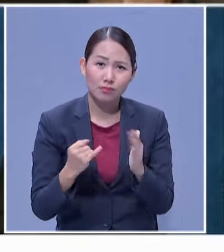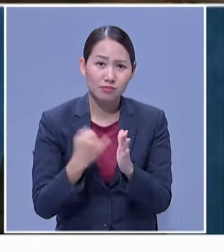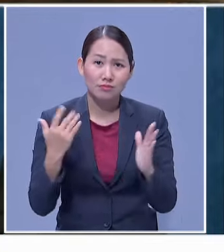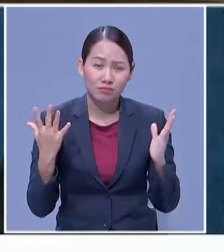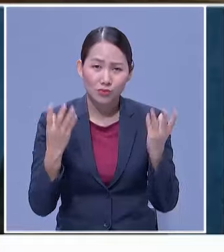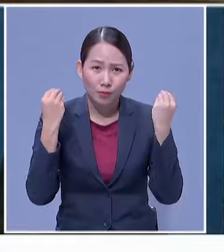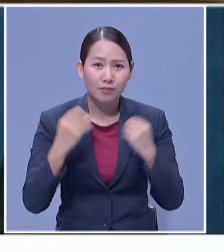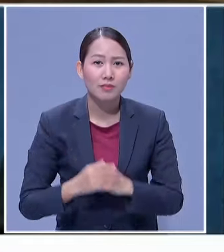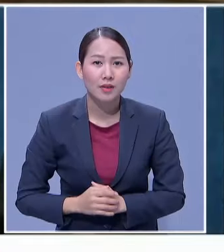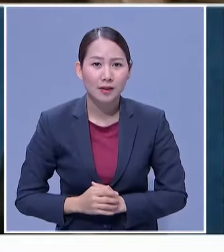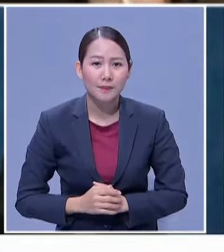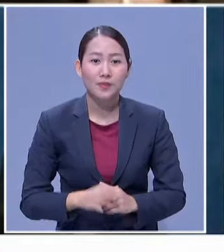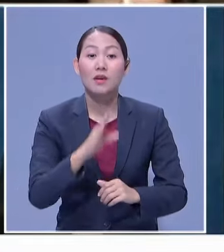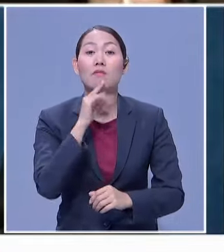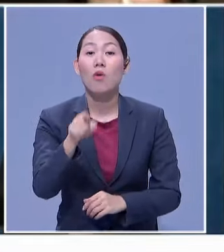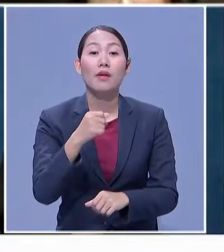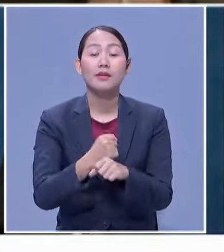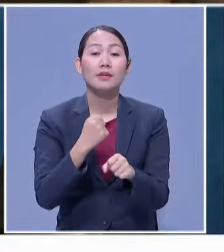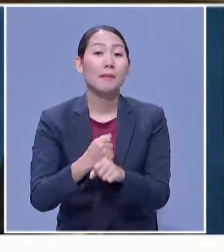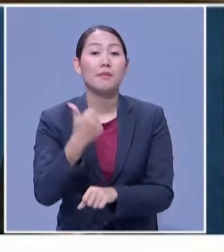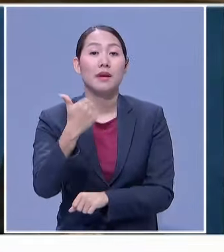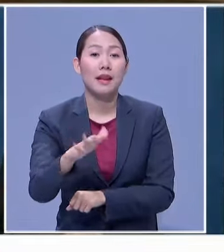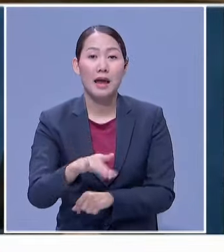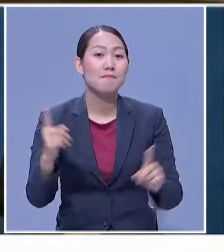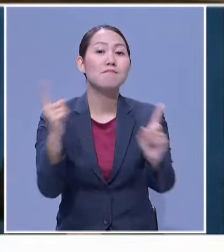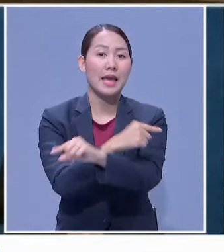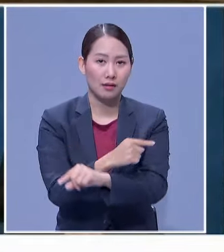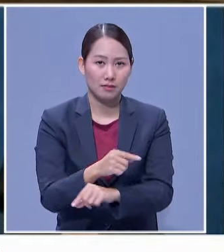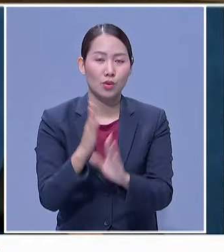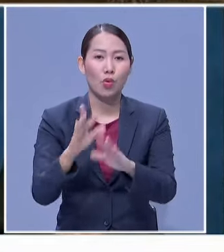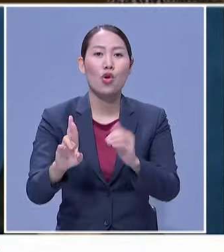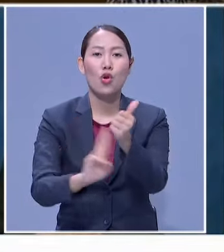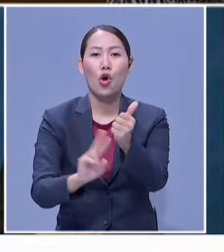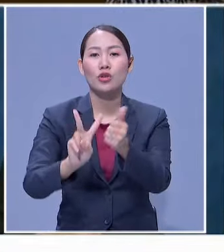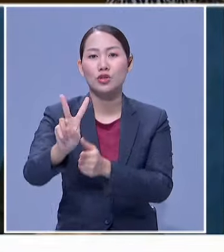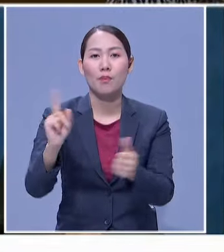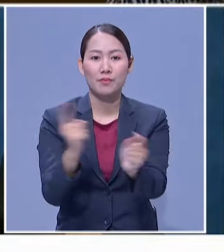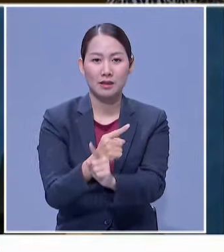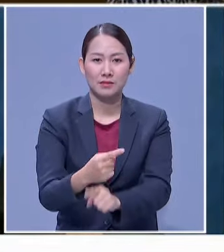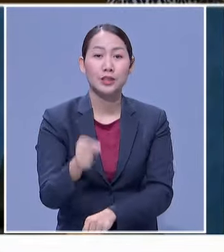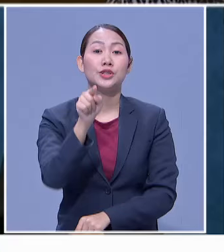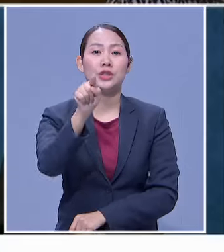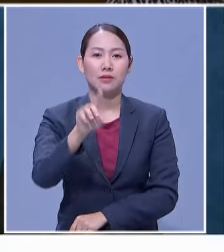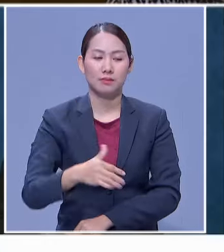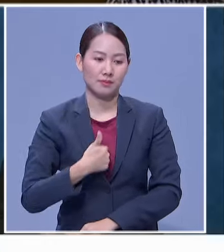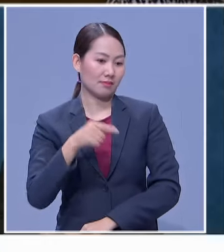ถ้าท่านทำไม่ได้เปลี่ยนรอง 2ขึ้นไม่ต้องชี้หน้าไม่ต้องชี้หน้าเออไม่ต้องชี้